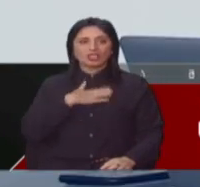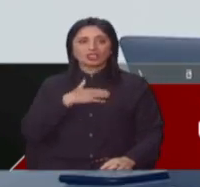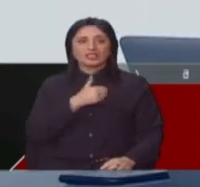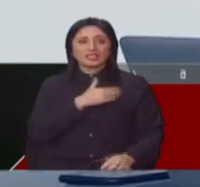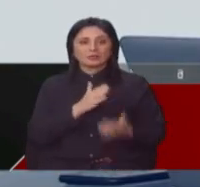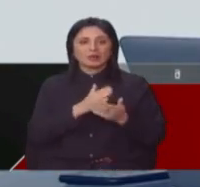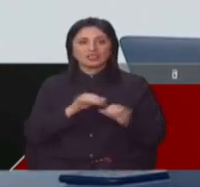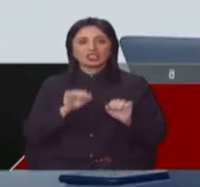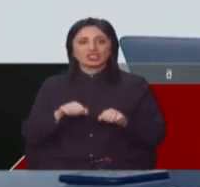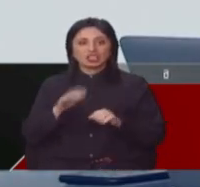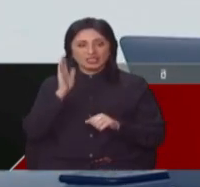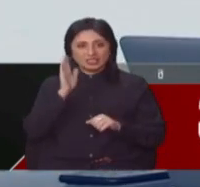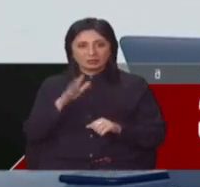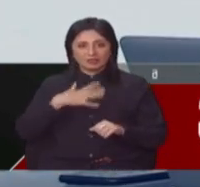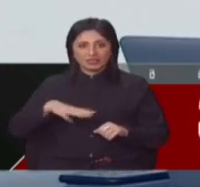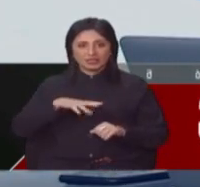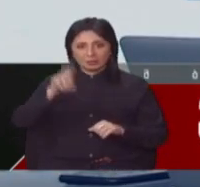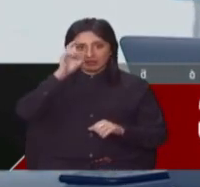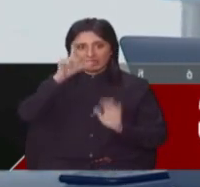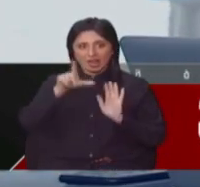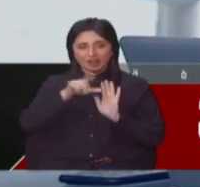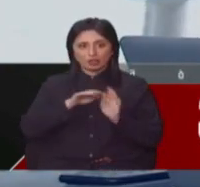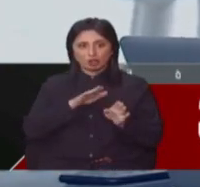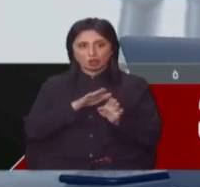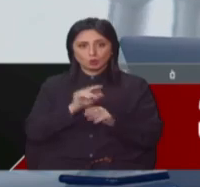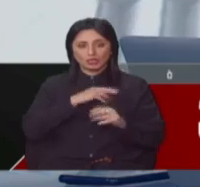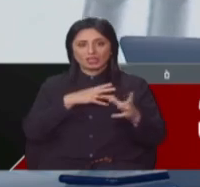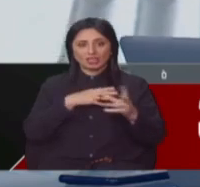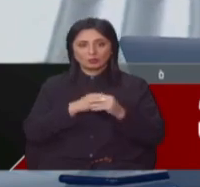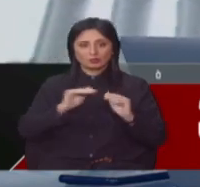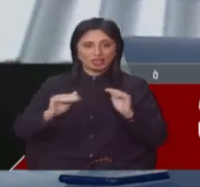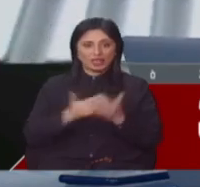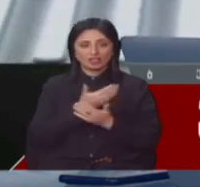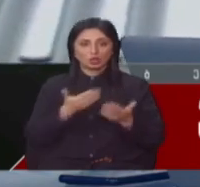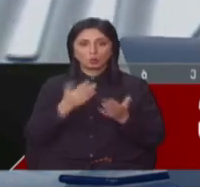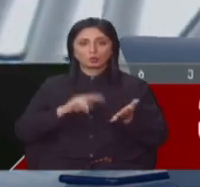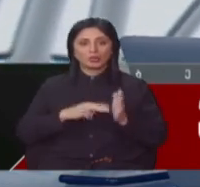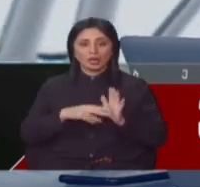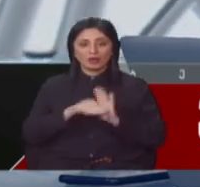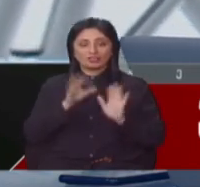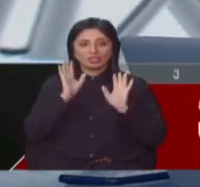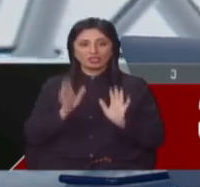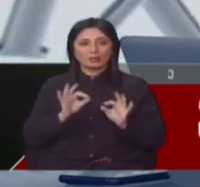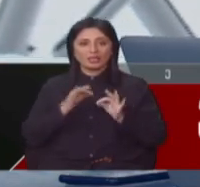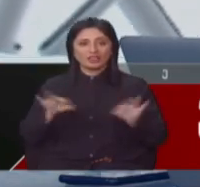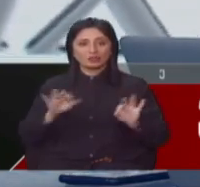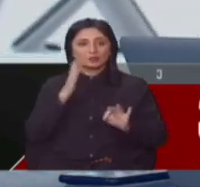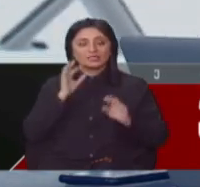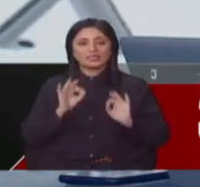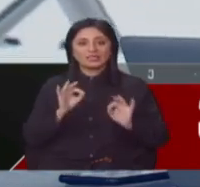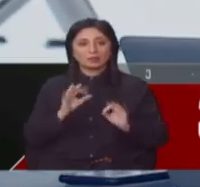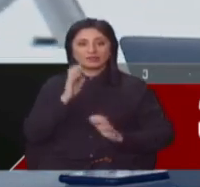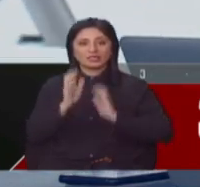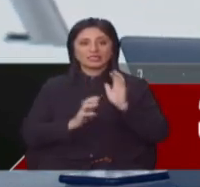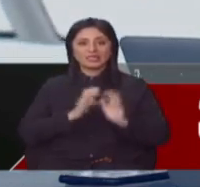de gaux, rom 600 lebeli, gahteba, sakartulu, sunt tauroba, stansul, opilitan, apșonul, bizgana, hleba, tu, dacă e biliar, ce nume de bicneba, tauri supali, samartliani,